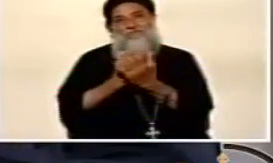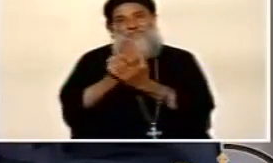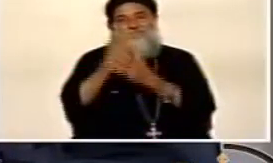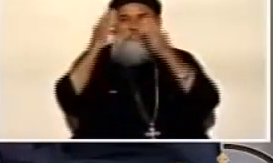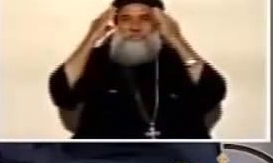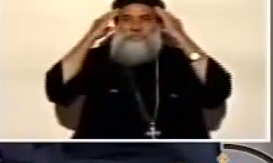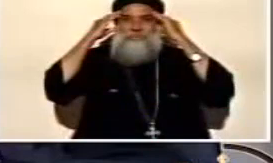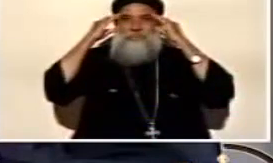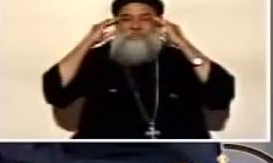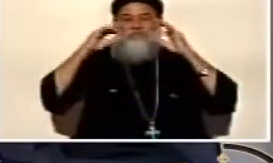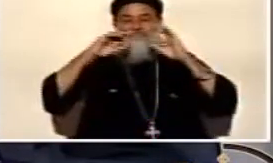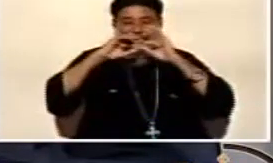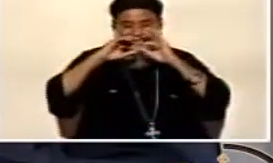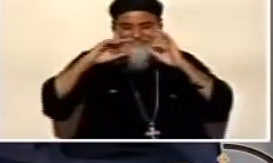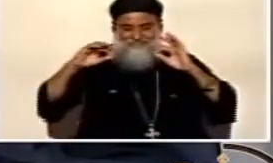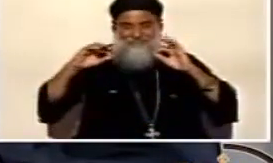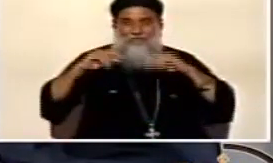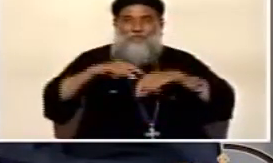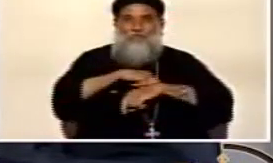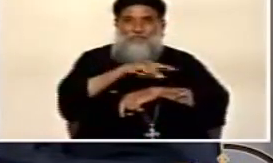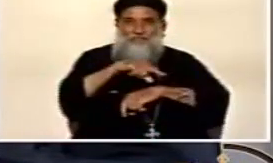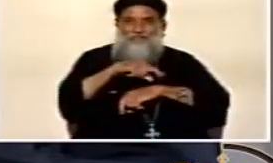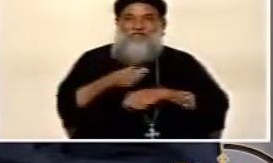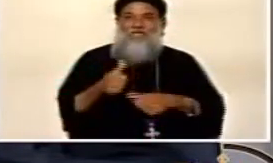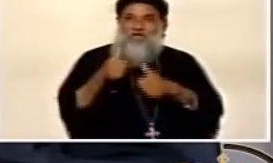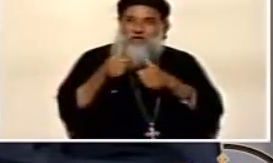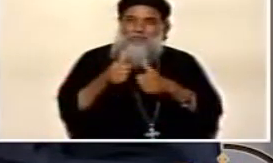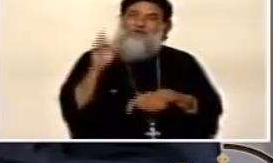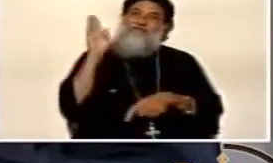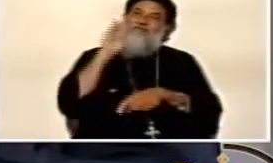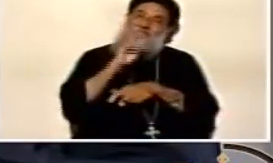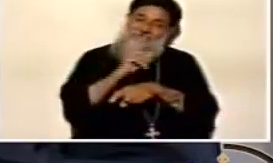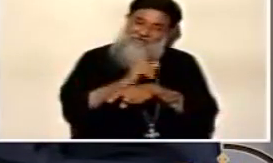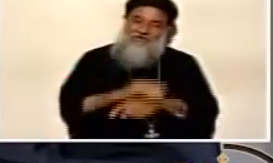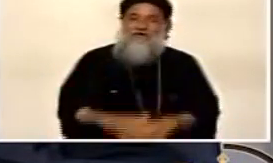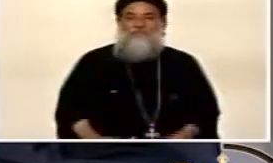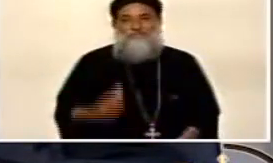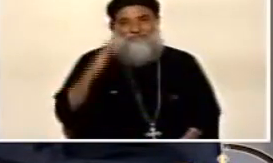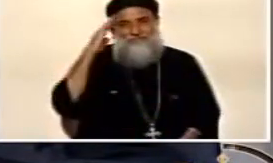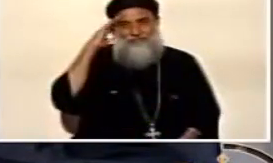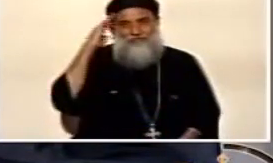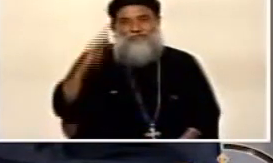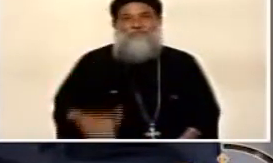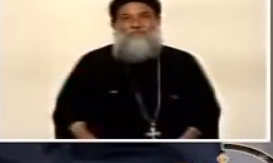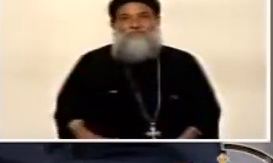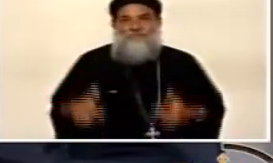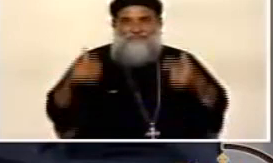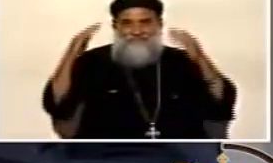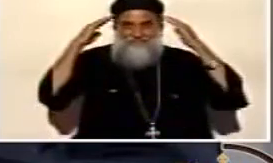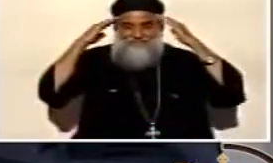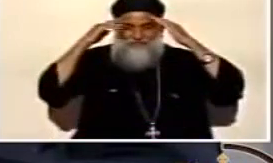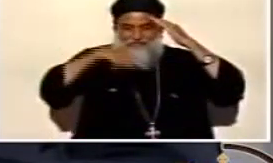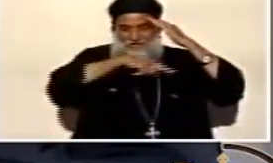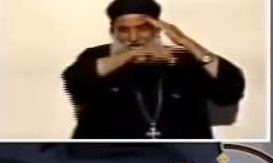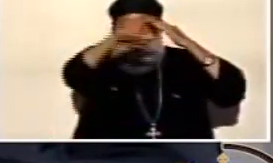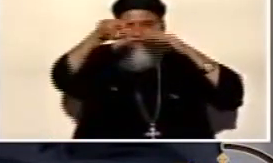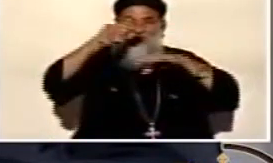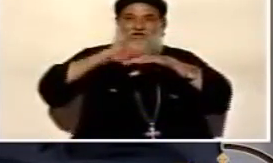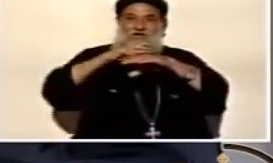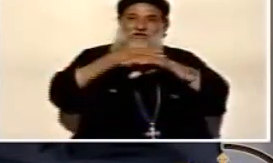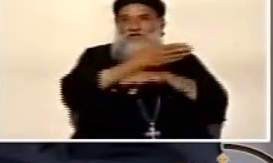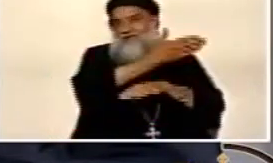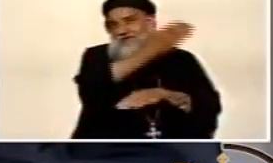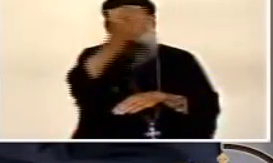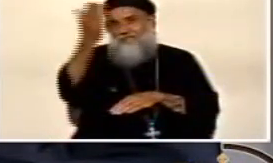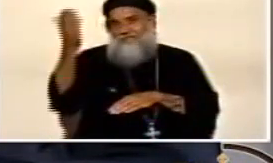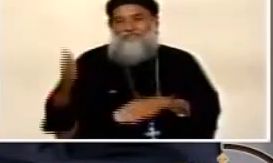بتمتعنا وتفضي وقتك الثمين عشان تيجي تعلمنا. ربنا يخليك سيدنا. تعيش. أشكركم أحبائي على متابعتكم لنا،